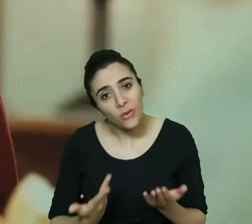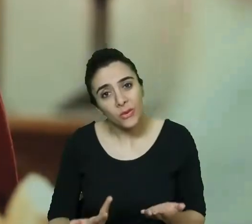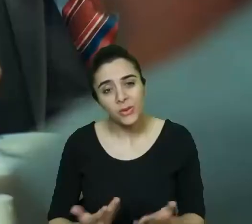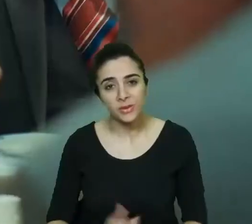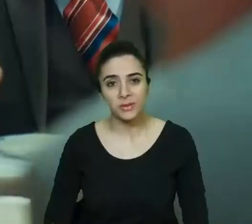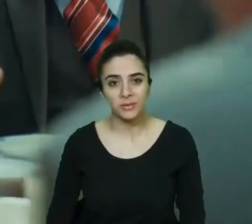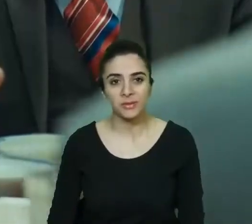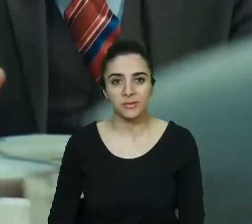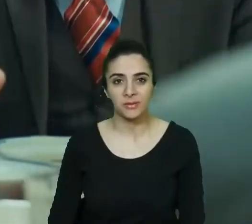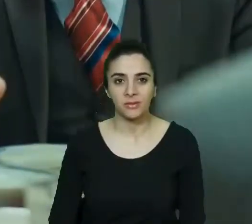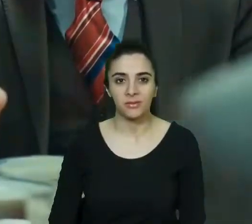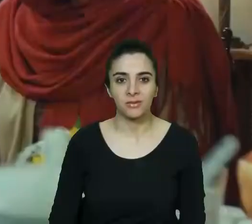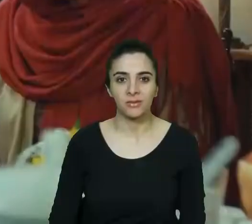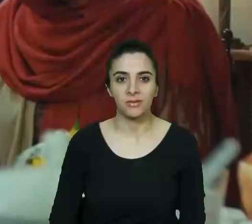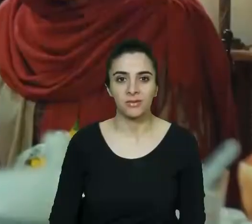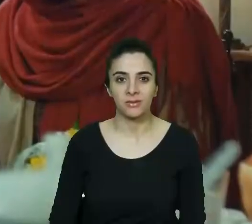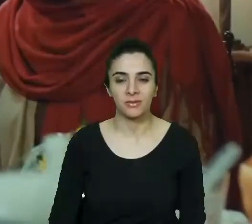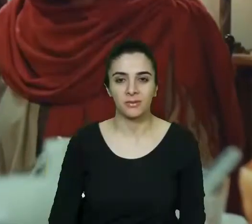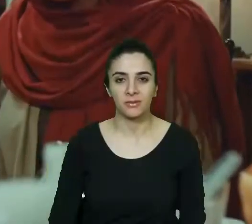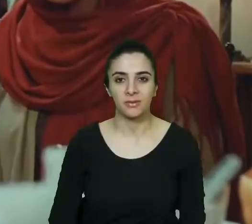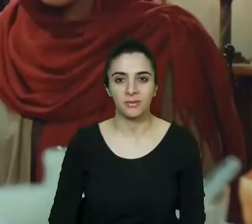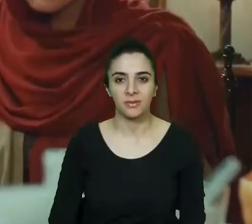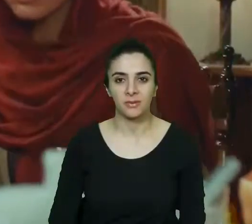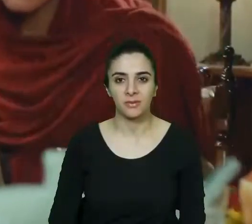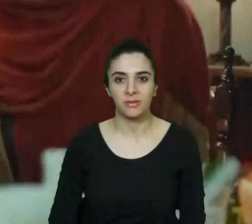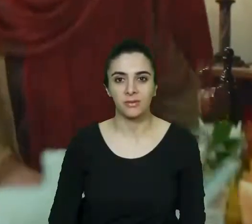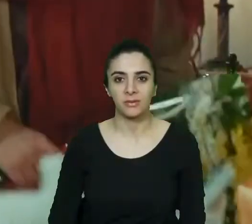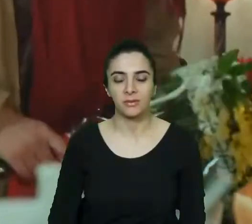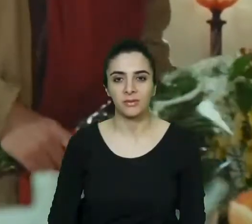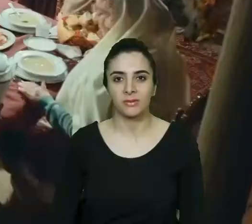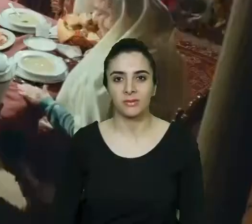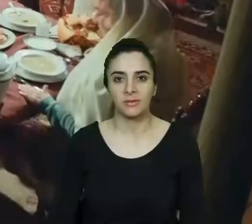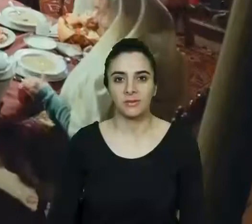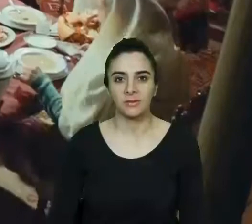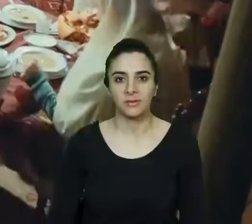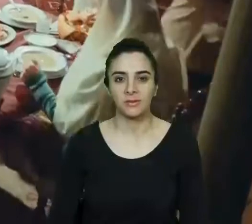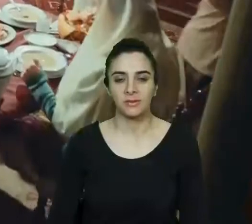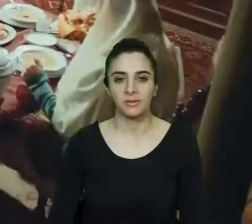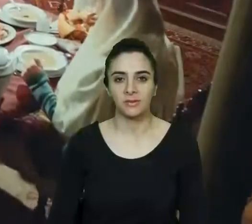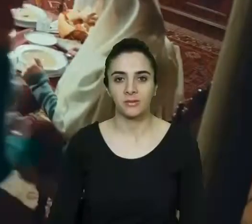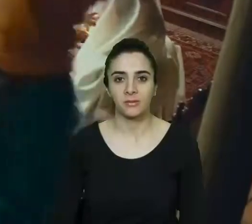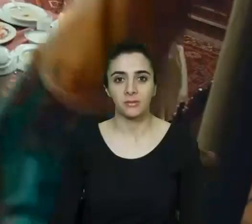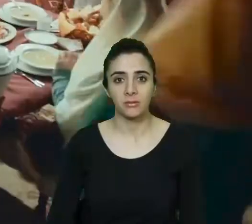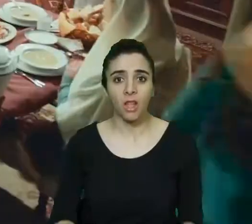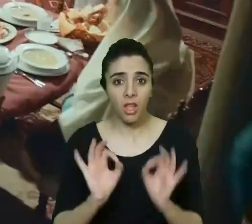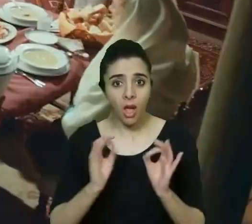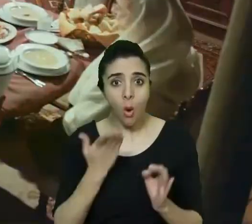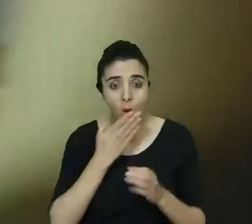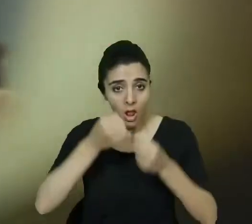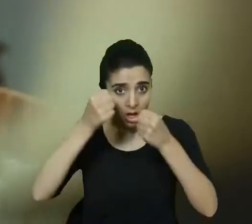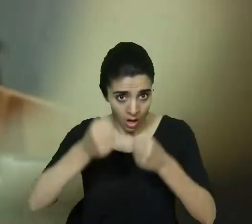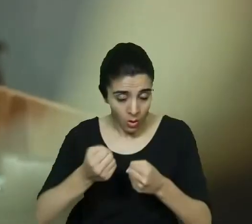bakarak konuştu. Naciye yapayım diye kalkarken Emine ve Meryem de takıldı peşine. Hala okulda mı kalıyorsunuz Müdür